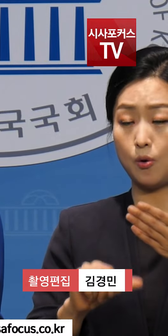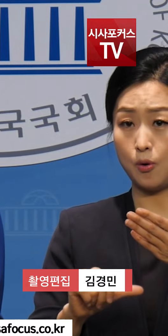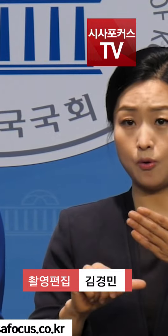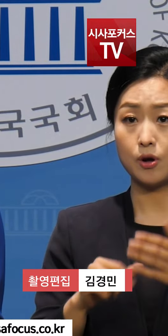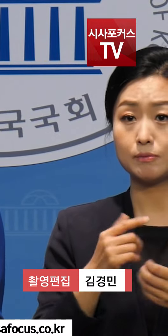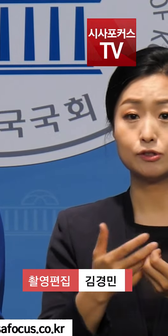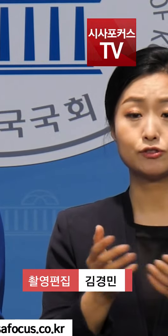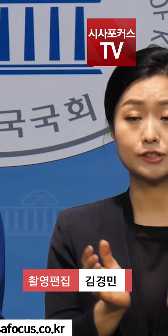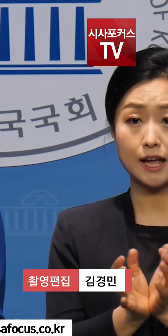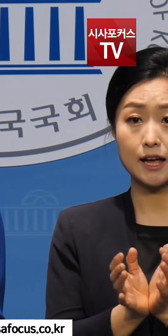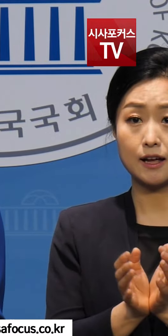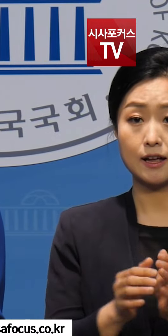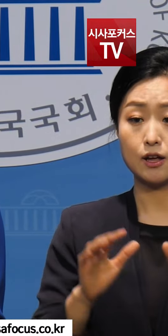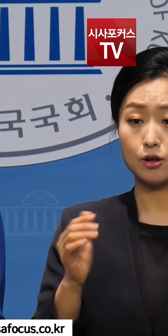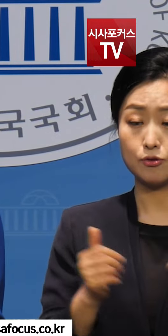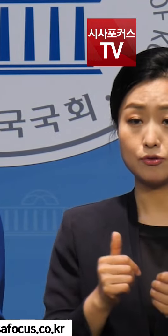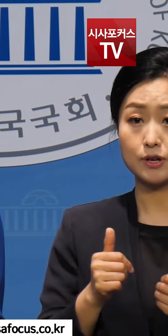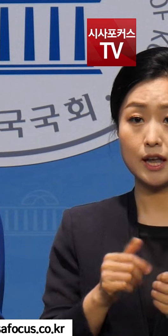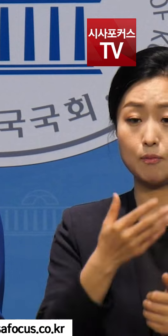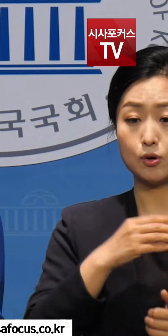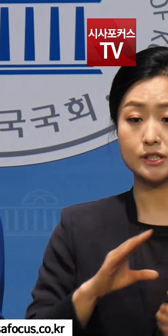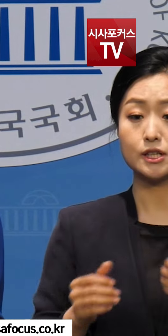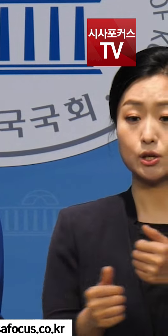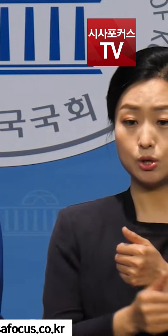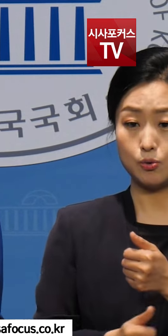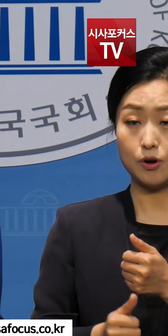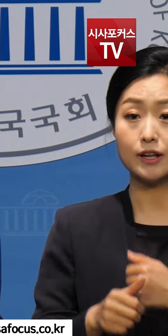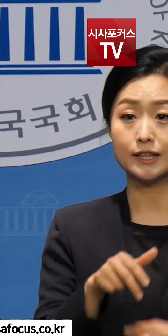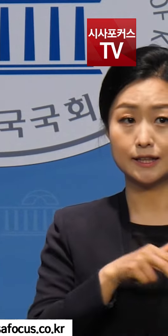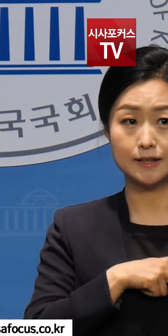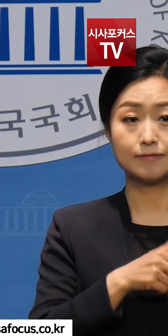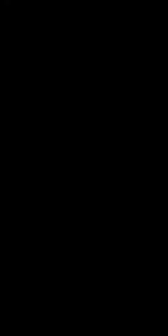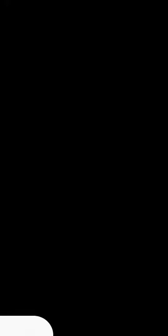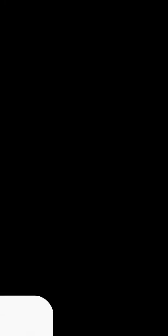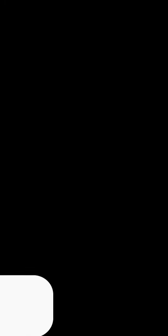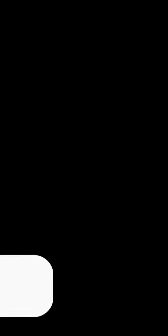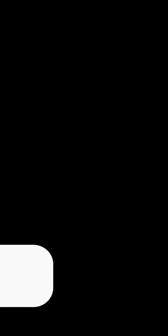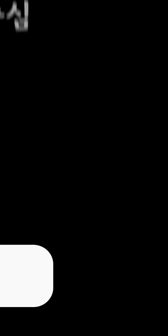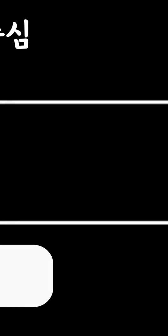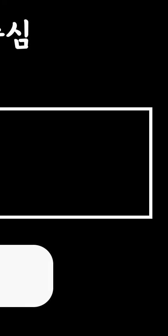검증하겠다 주당 국회 보건복지위원회 위원